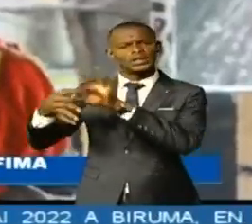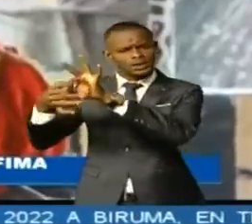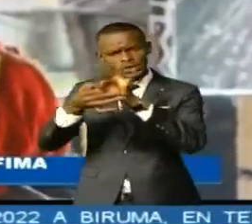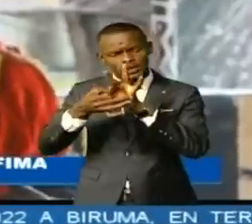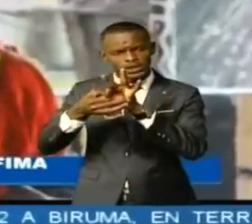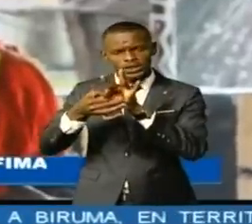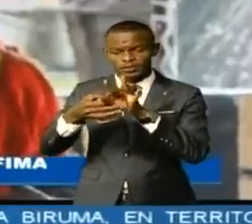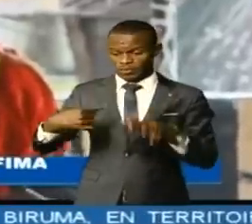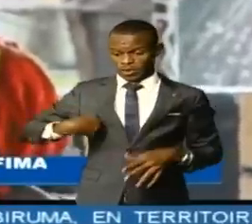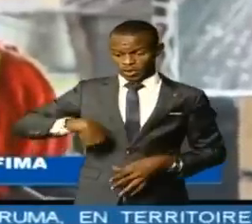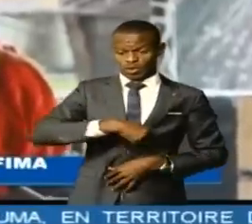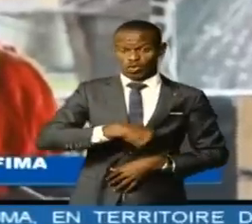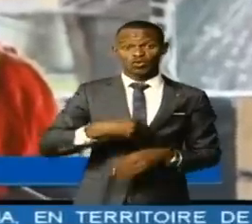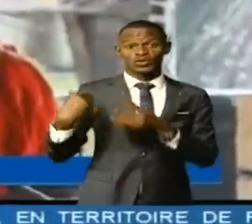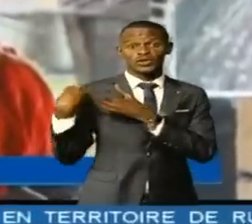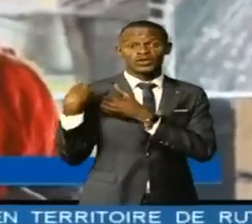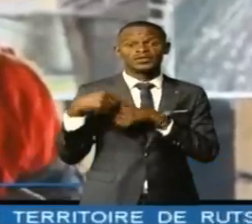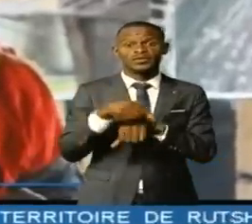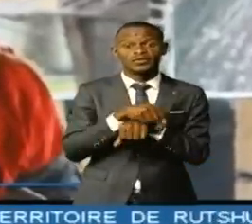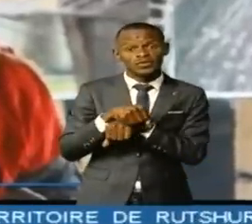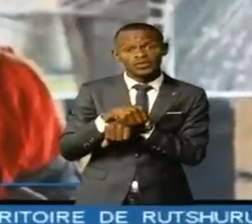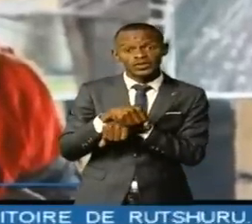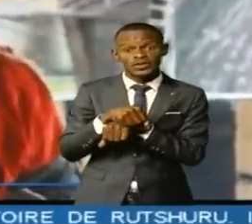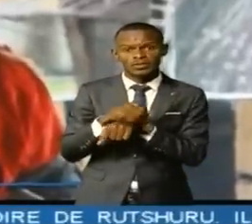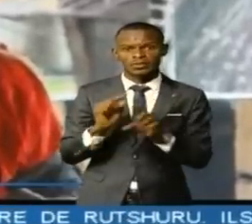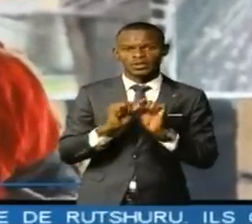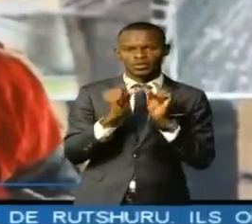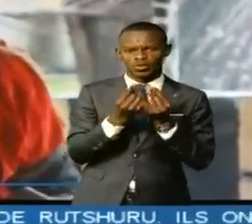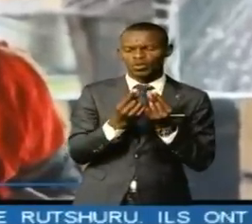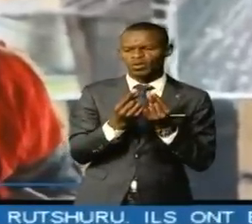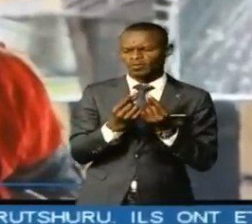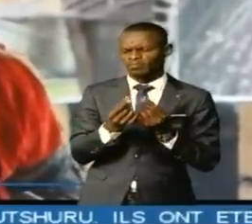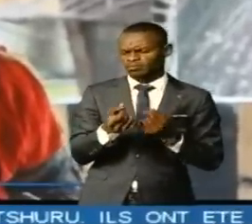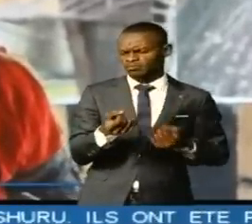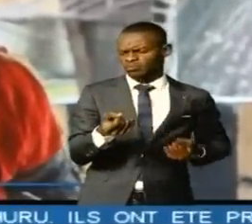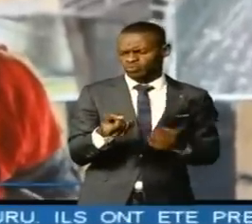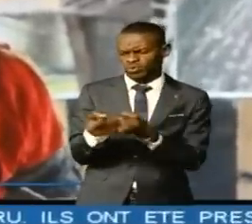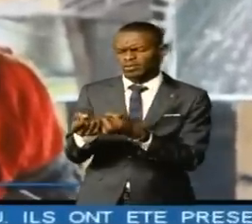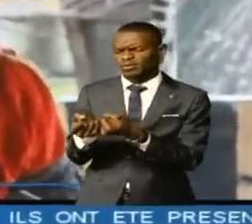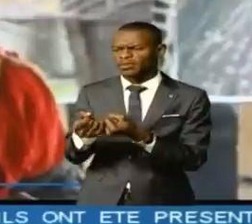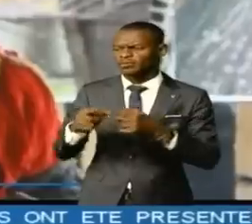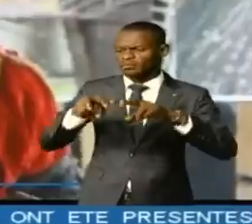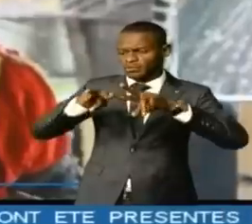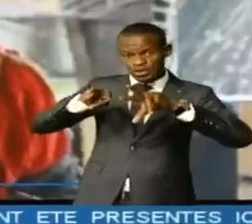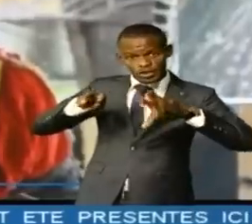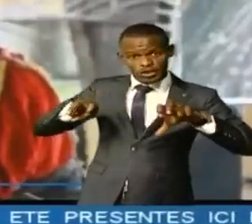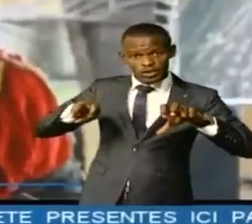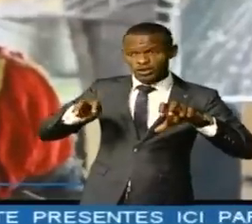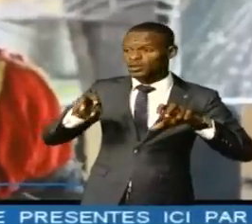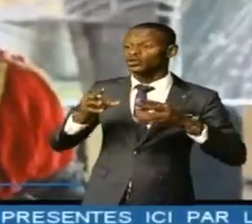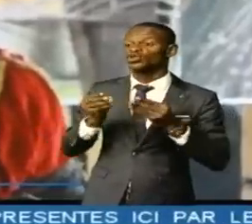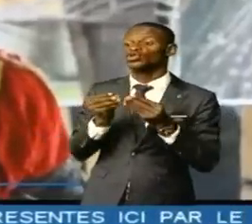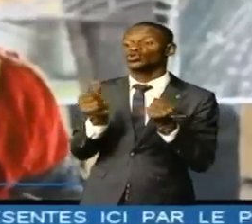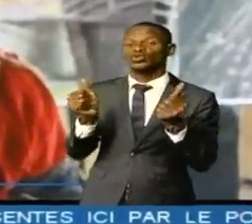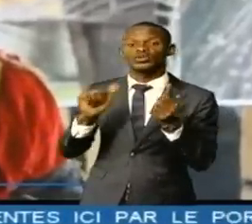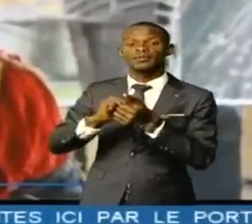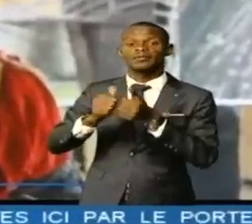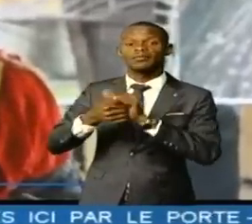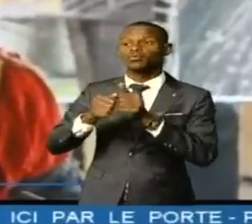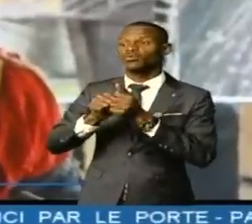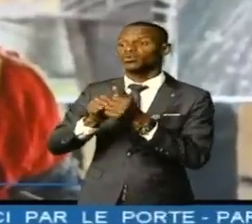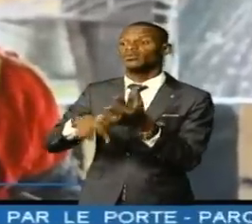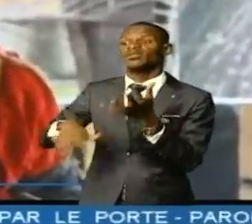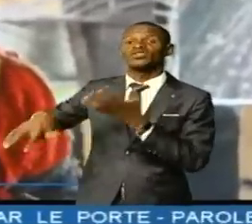de solutions appropriées à la situation sécuritaire générale de la RDC et ici